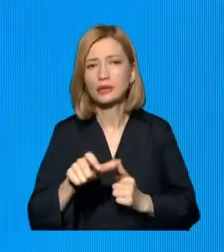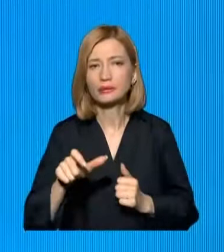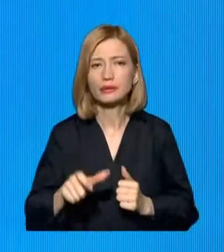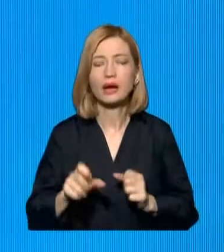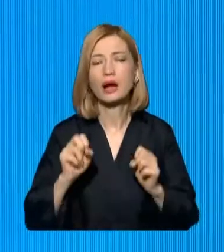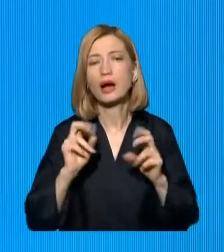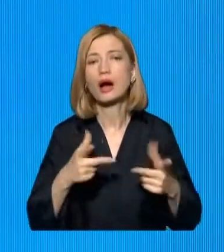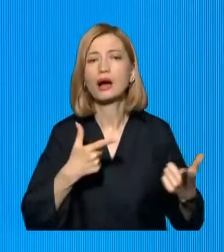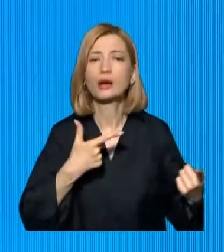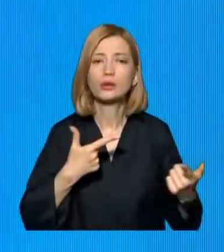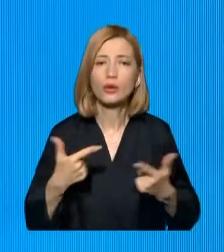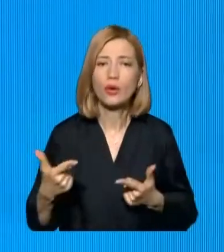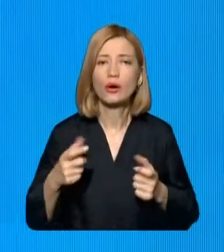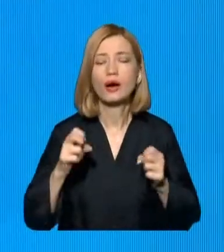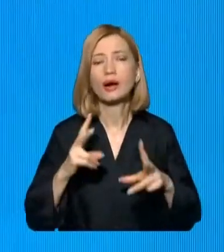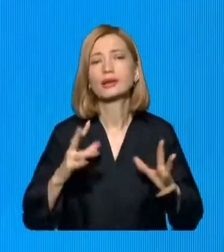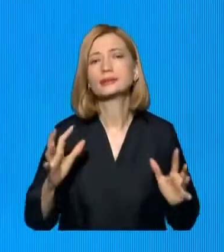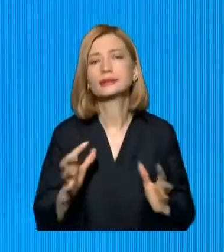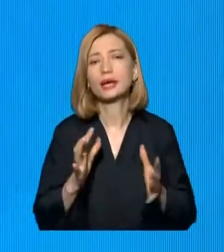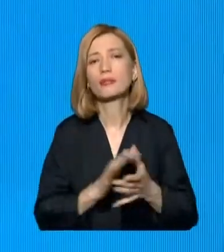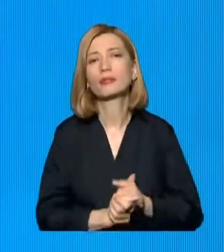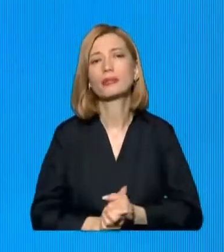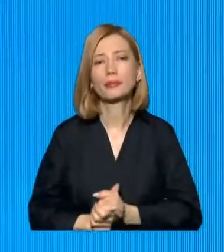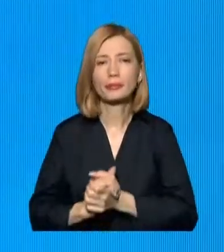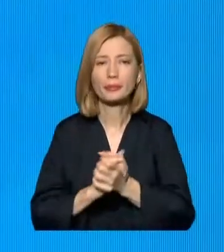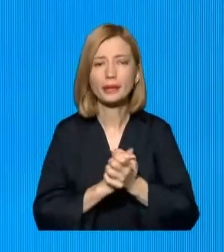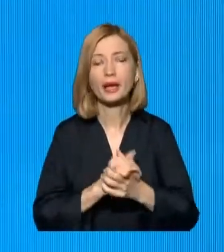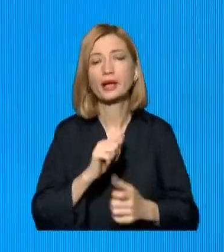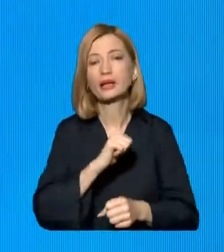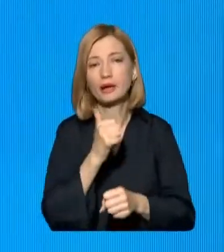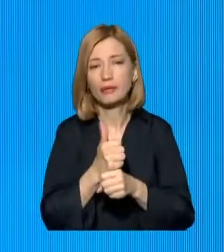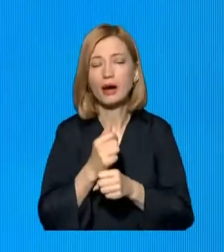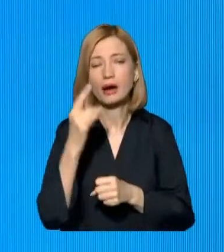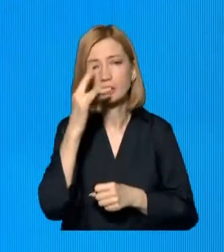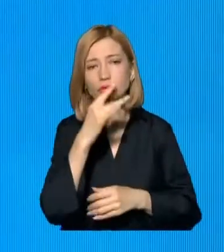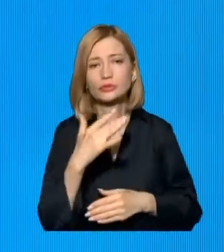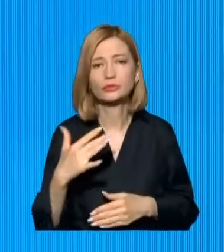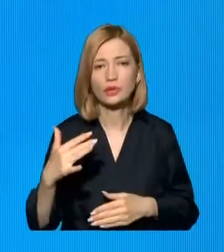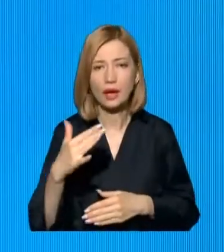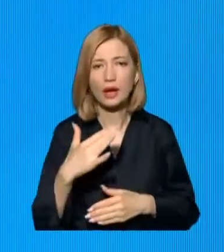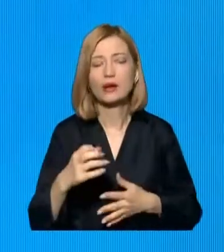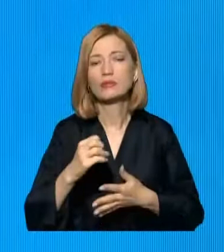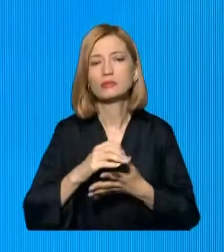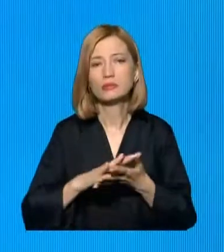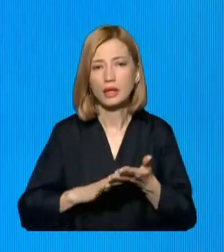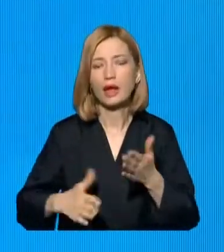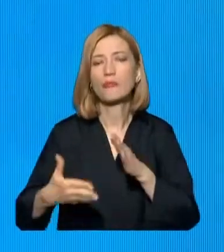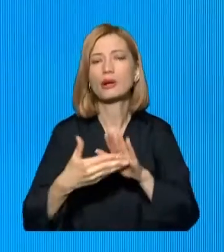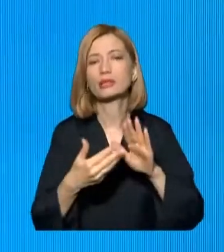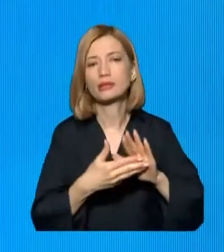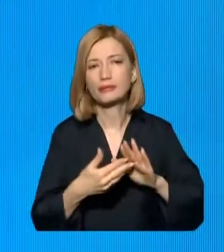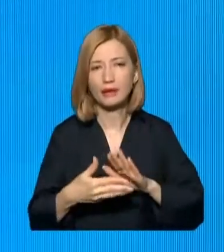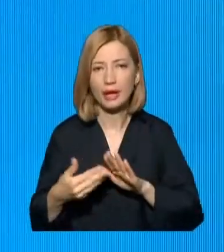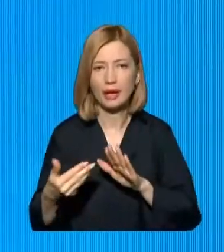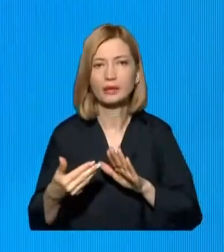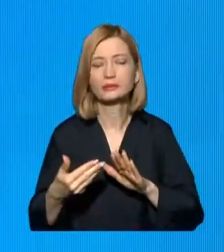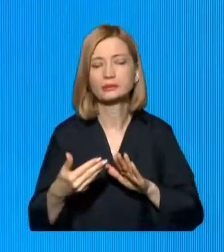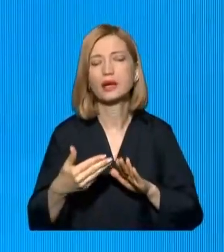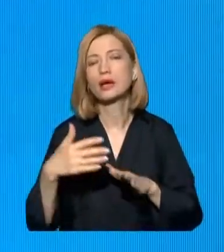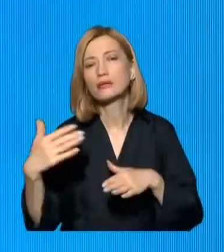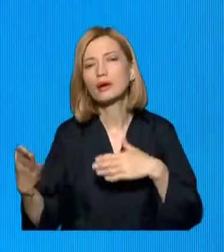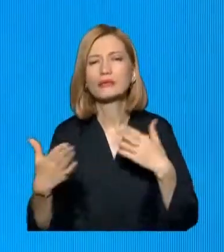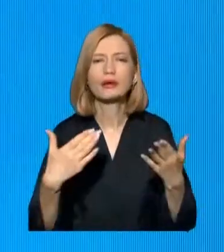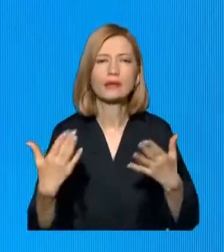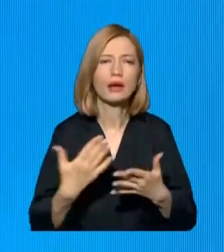чему быть готовым и как сохранить мир, к которому глава нашего государства продолжает призывать конфликтующие